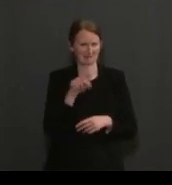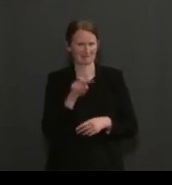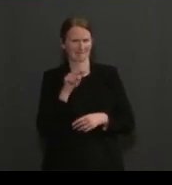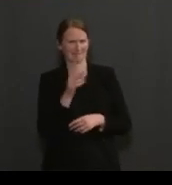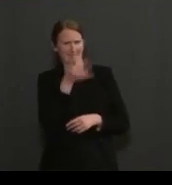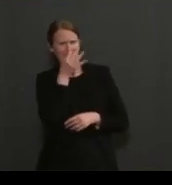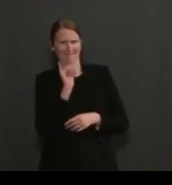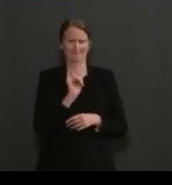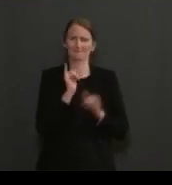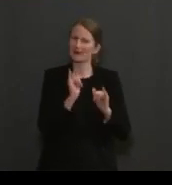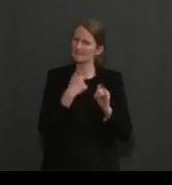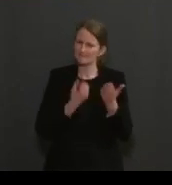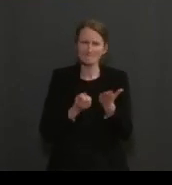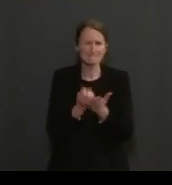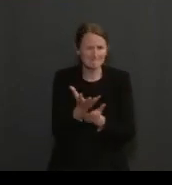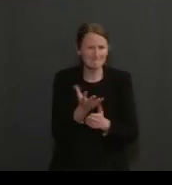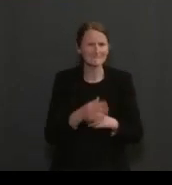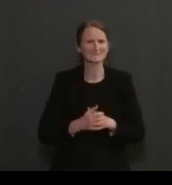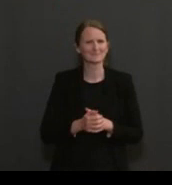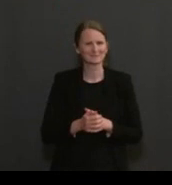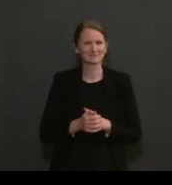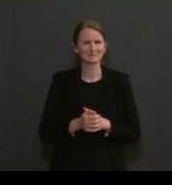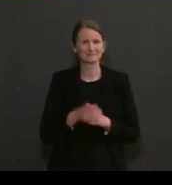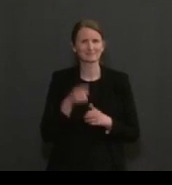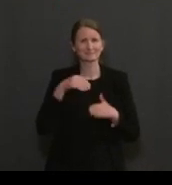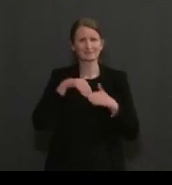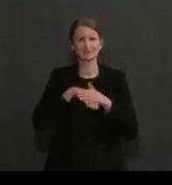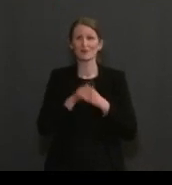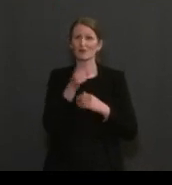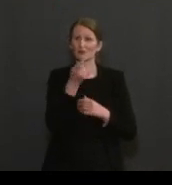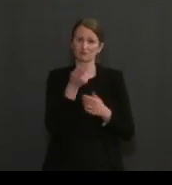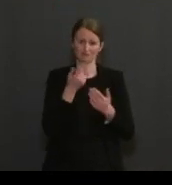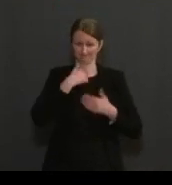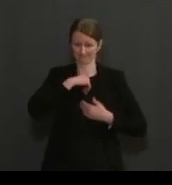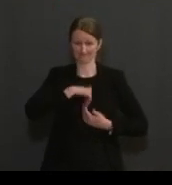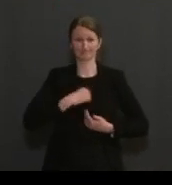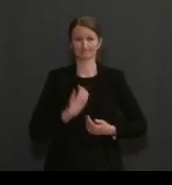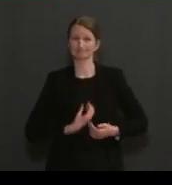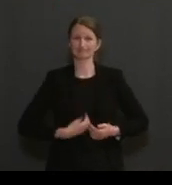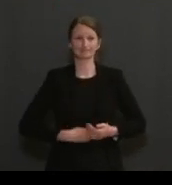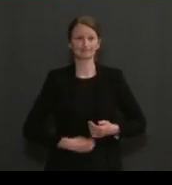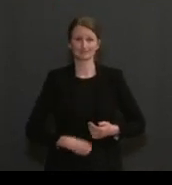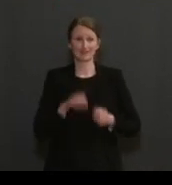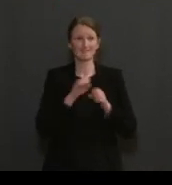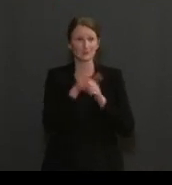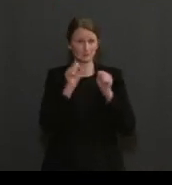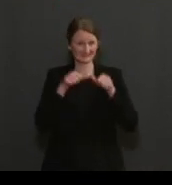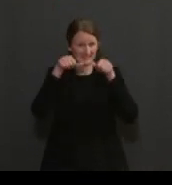le virus passe par notre tube digestif. Il peut même y proliférer, il peut dans certains cas donner de la diarrhée, ce qui est